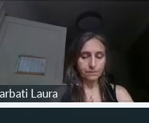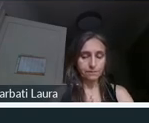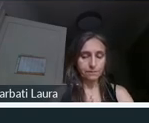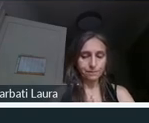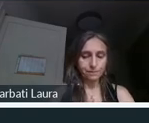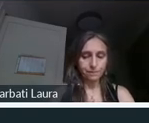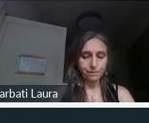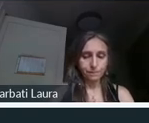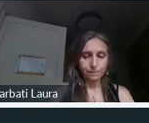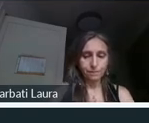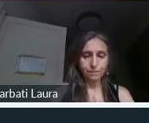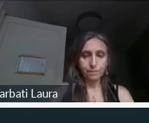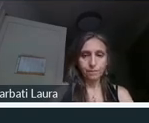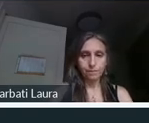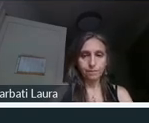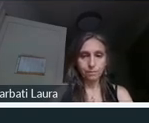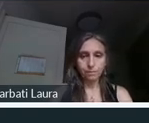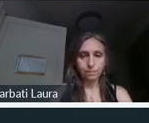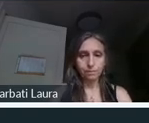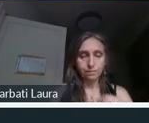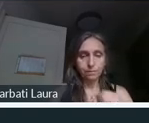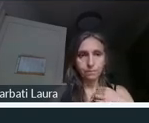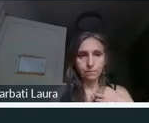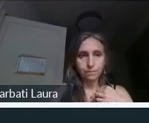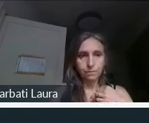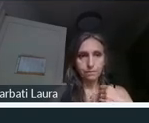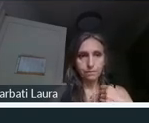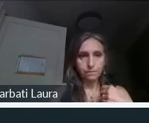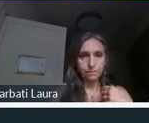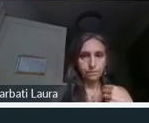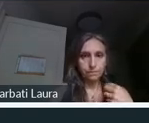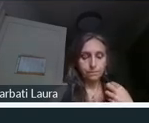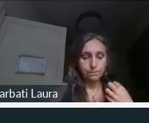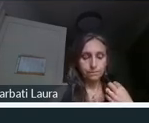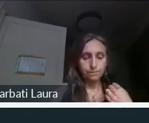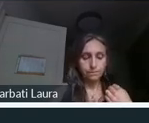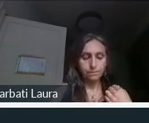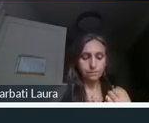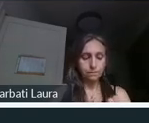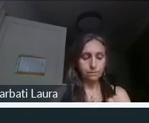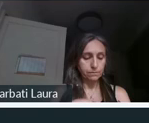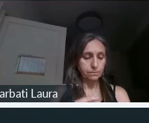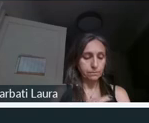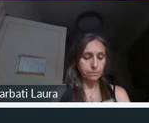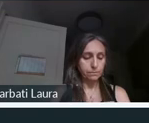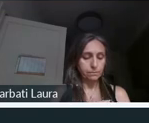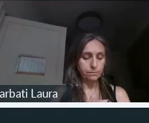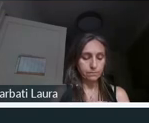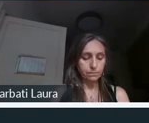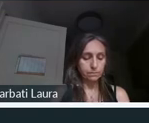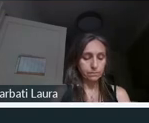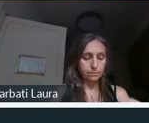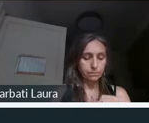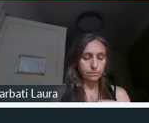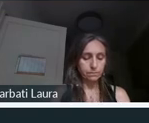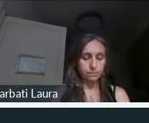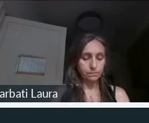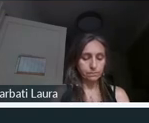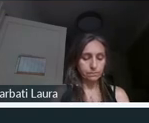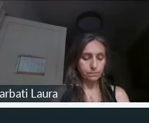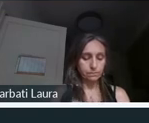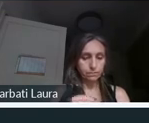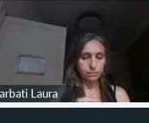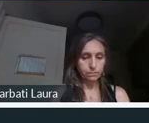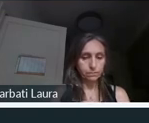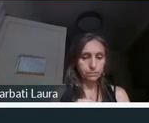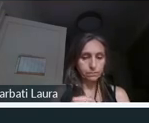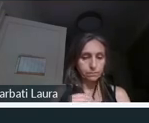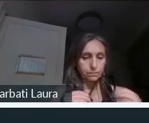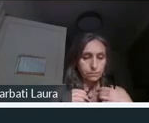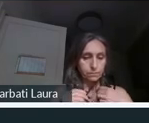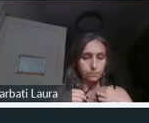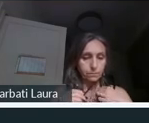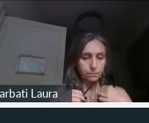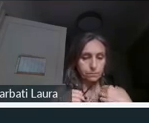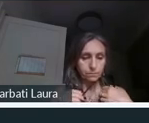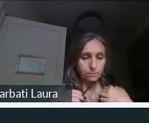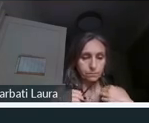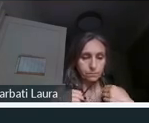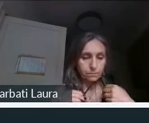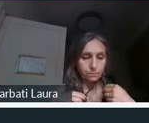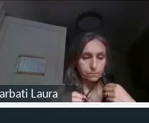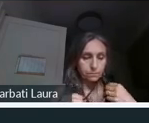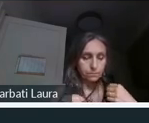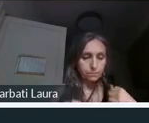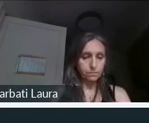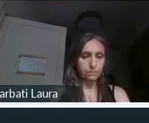edificio e far atterrare con degli intersect questo. Ma la prima cosa da verificare era se dal punto di vista